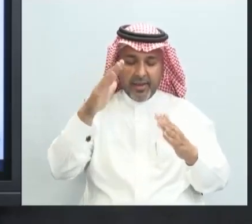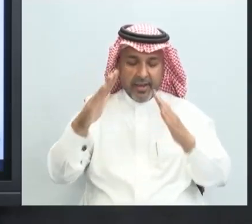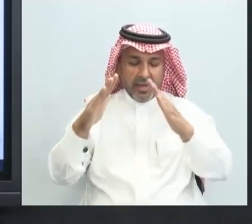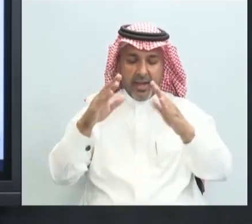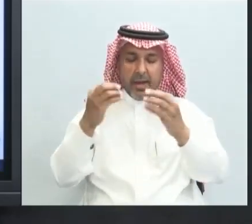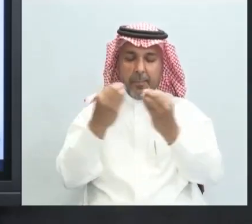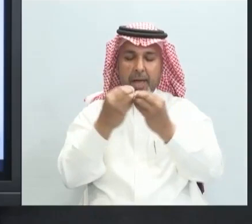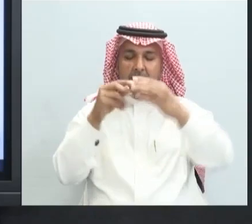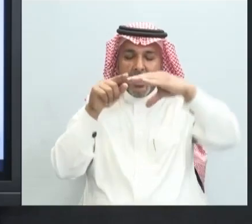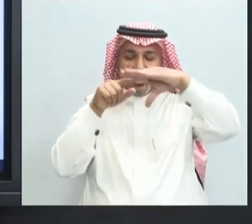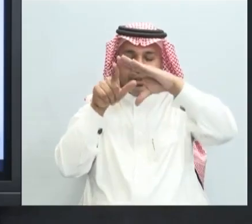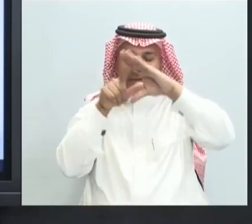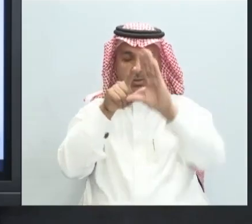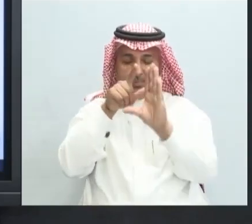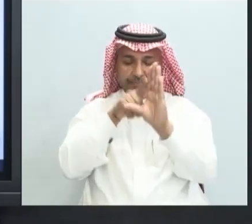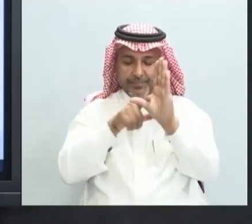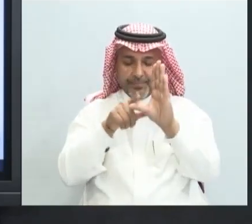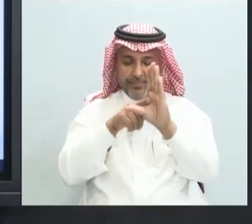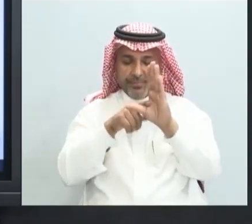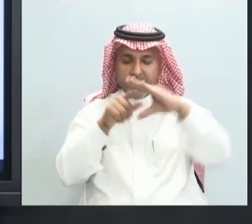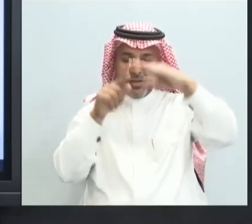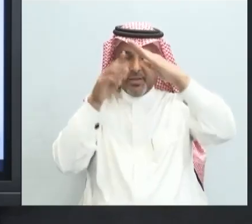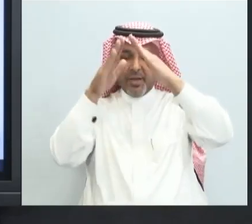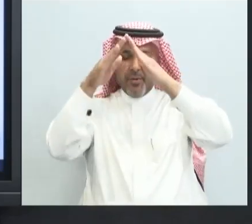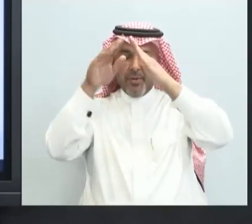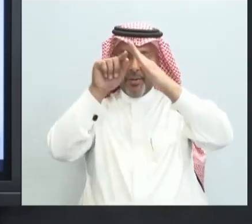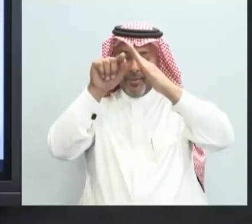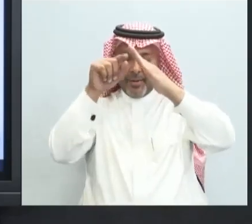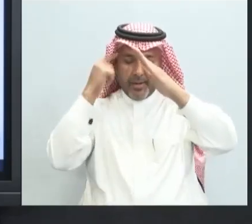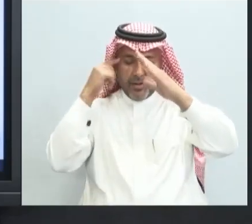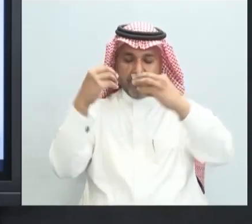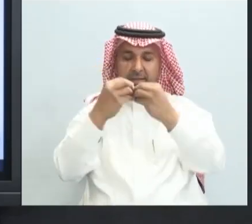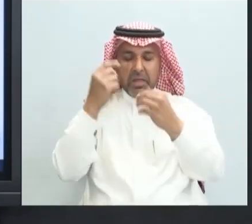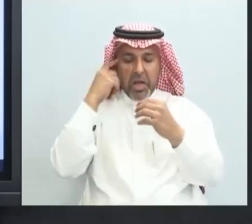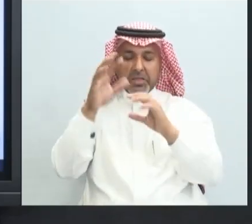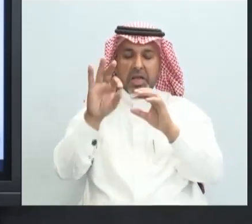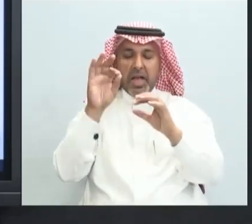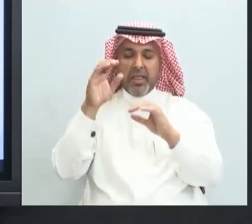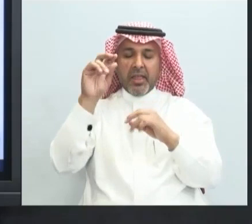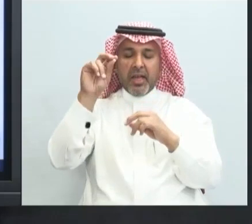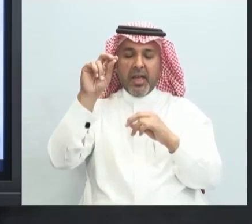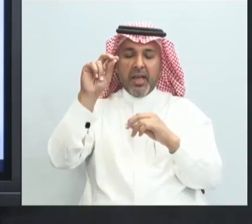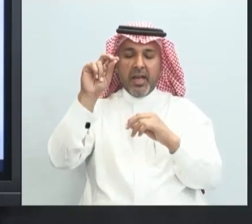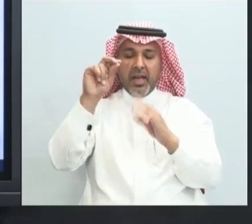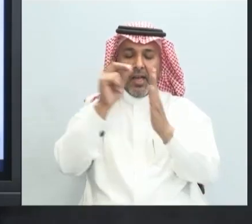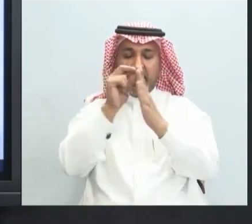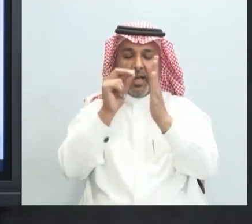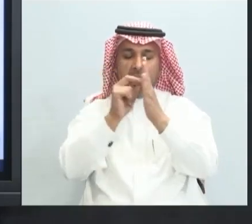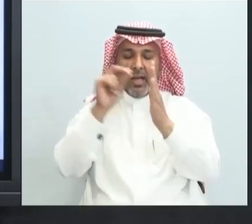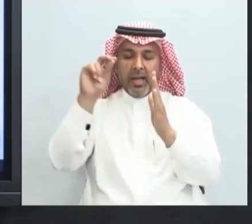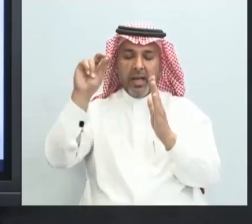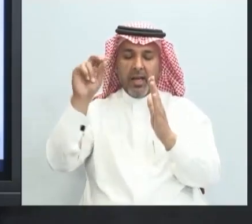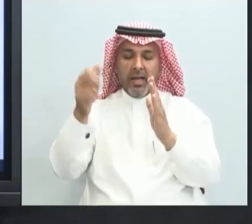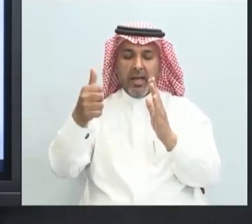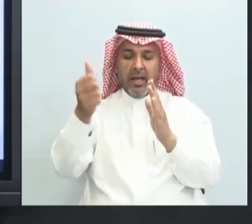التمام واذا كنت ملزم ب اجيب الزاويه الكبيره هنا نقول لازم تستخدم قانون جيوب التمام لانه هو اللي يطلع لك الزاويه سواء كانت في